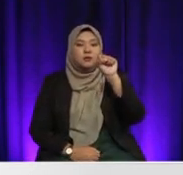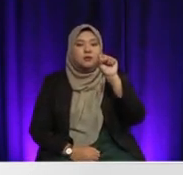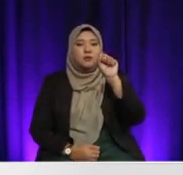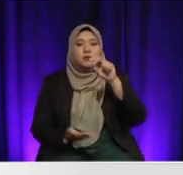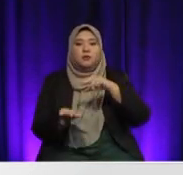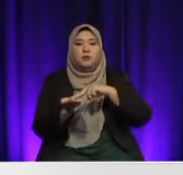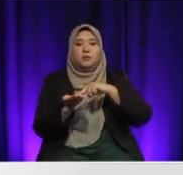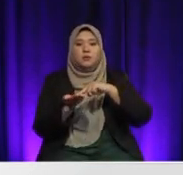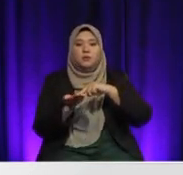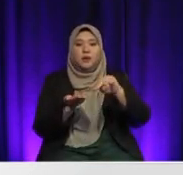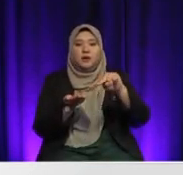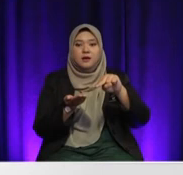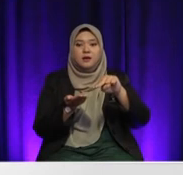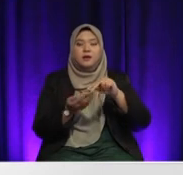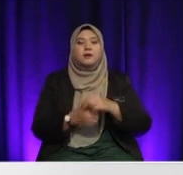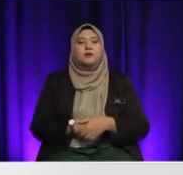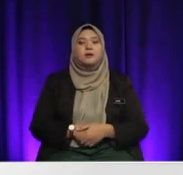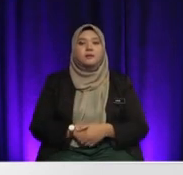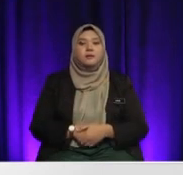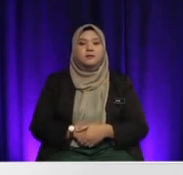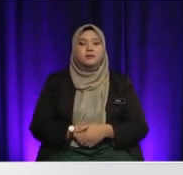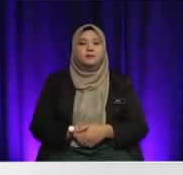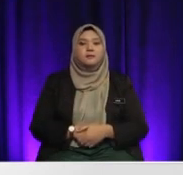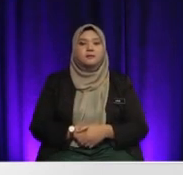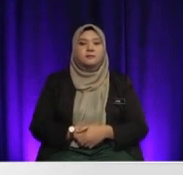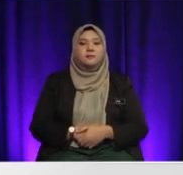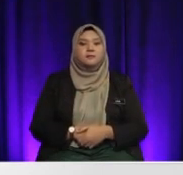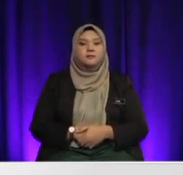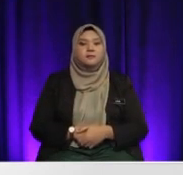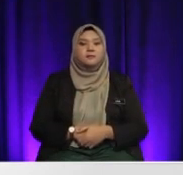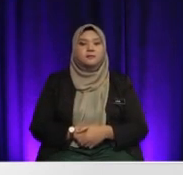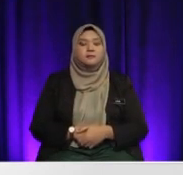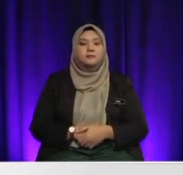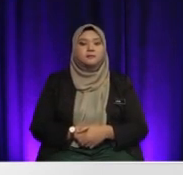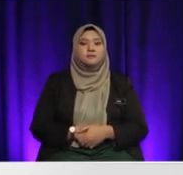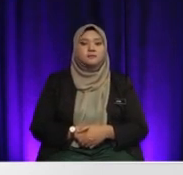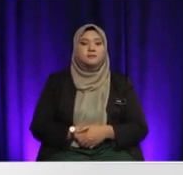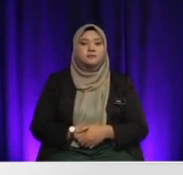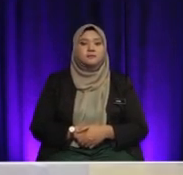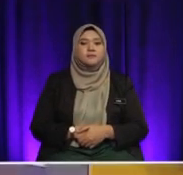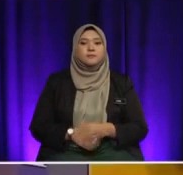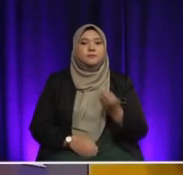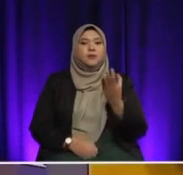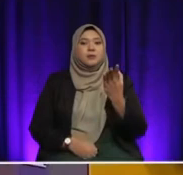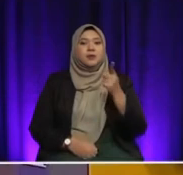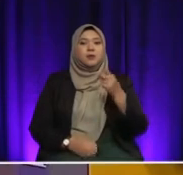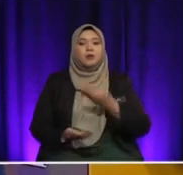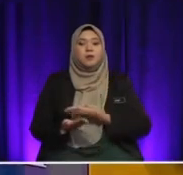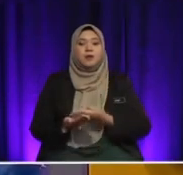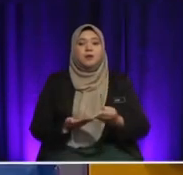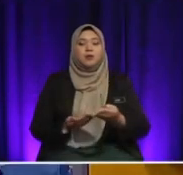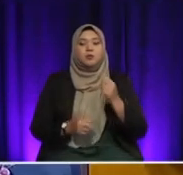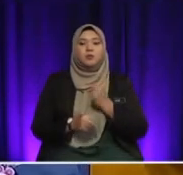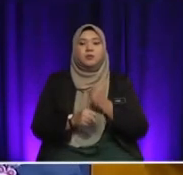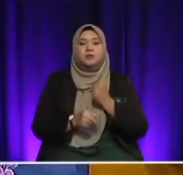ada kos-kos lain yang terlibat. Yang ni. Bergantung pada apa produk yang kita buat.